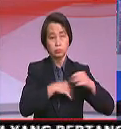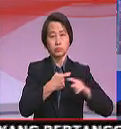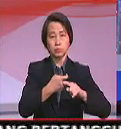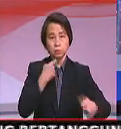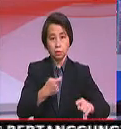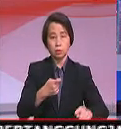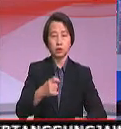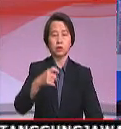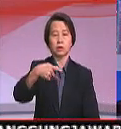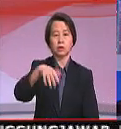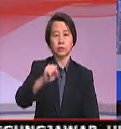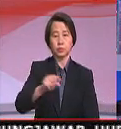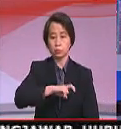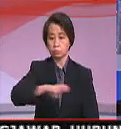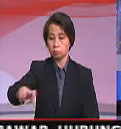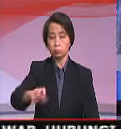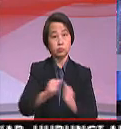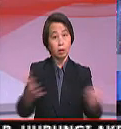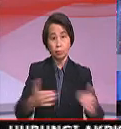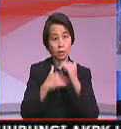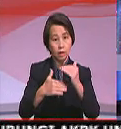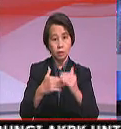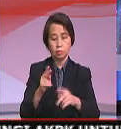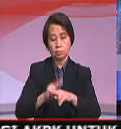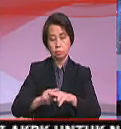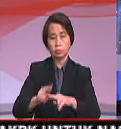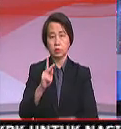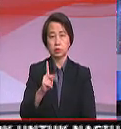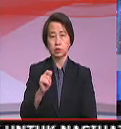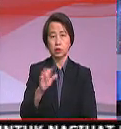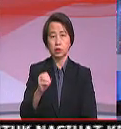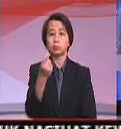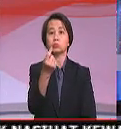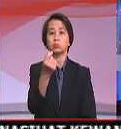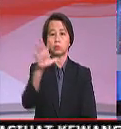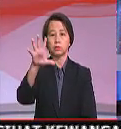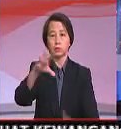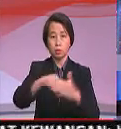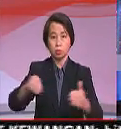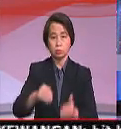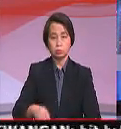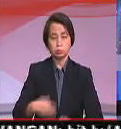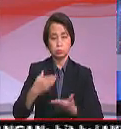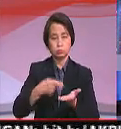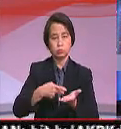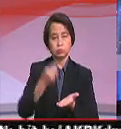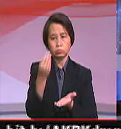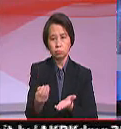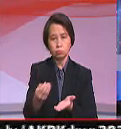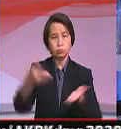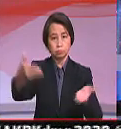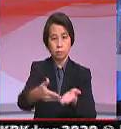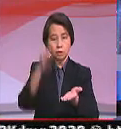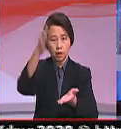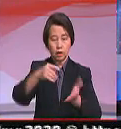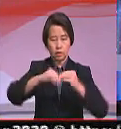pelaksanaan pas perjalanan tanpa h ktmb bernilai R5 insentif tersebut yang diperkenal buat pertama kali akan